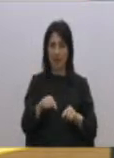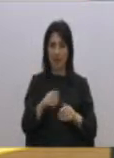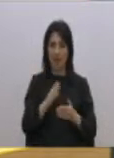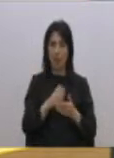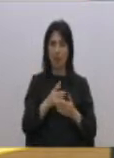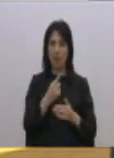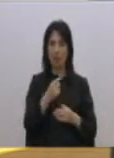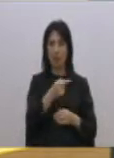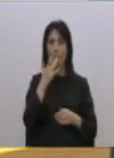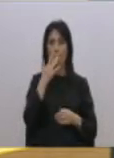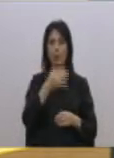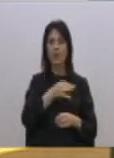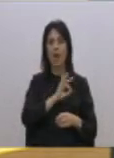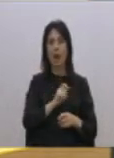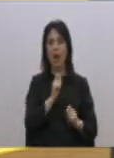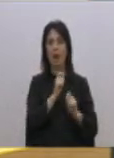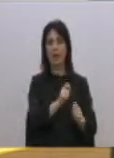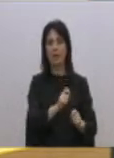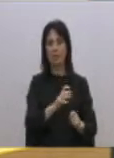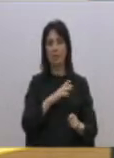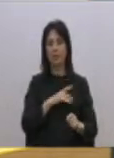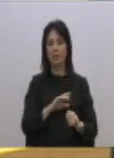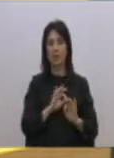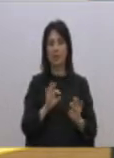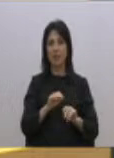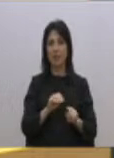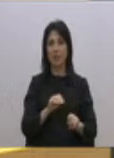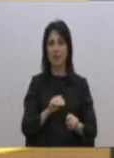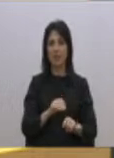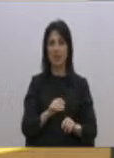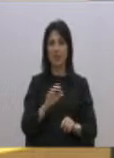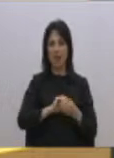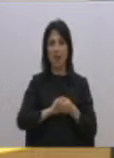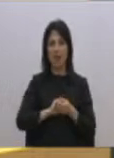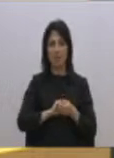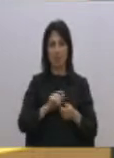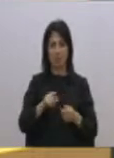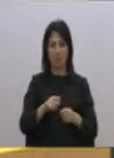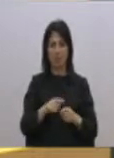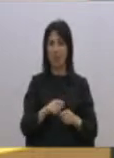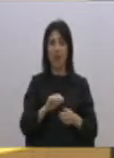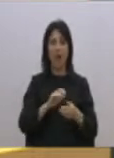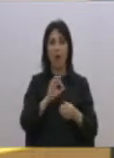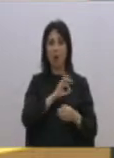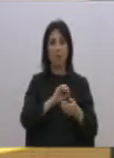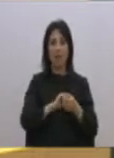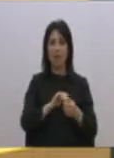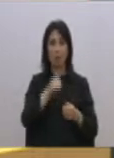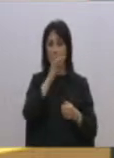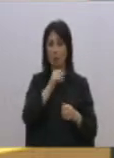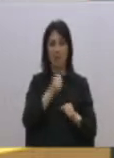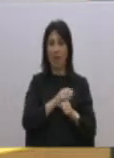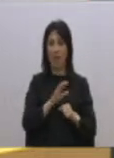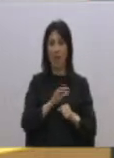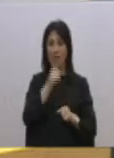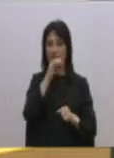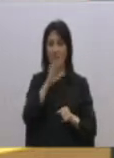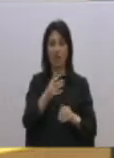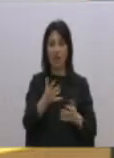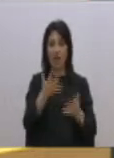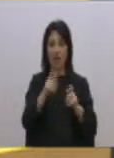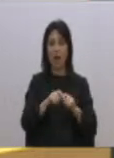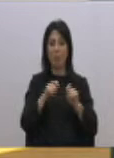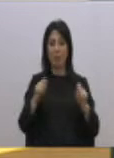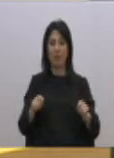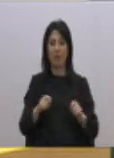მყოფი თითოეული თქვენგანი უცხოენტად აცხადებდა. საიამ არ ვარ ყოფილიყო, ვერ დამტკიცდებოდა და ვერ